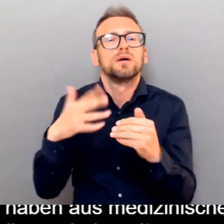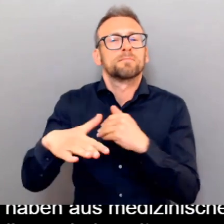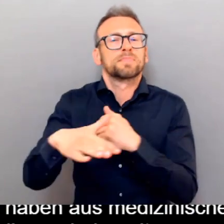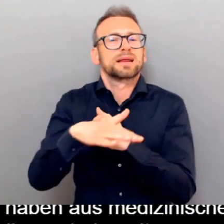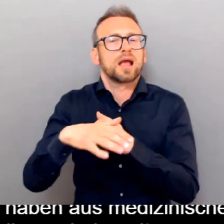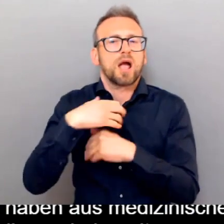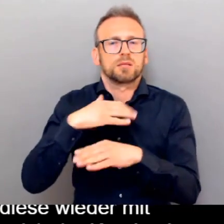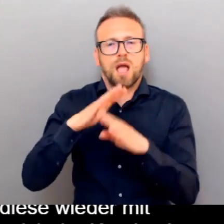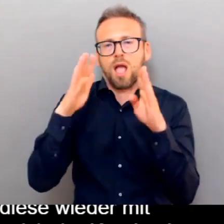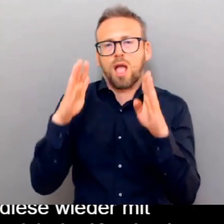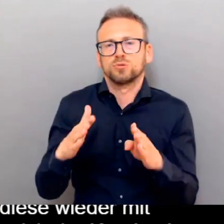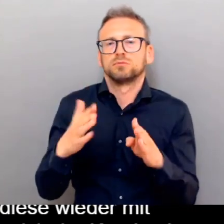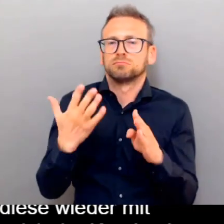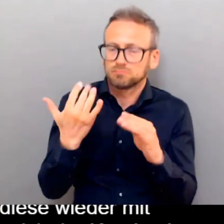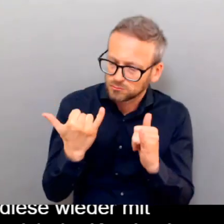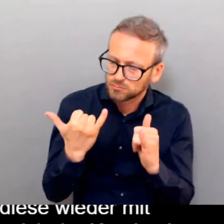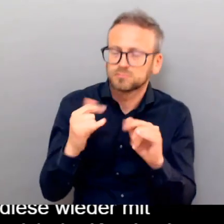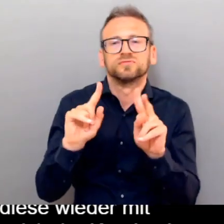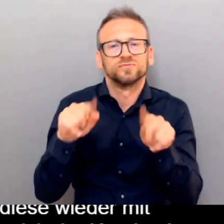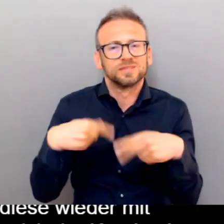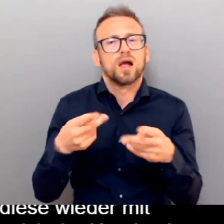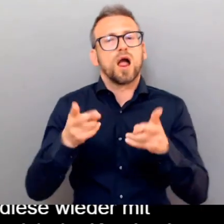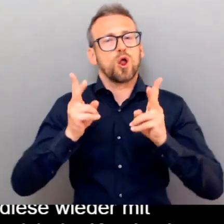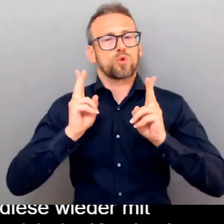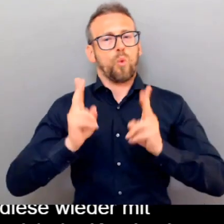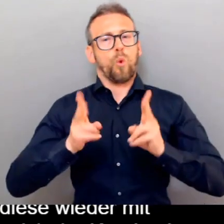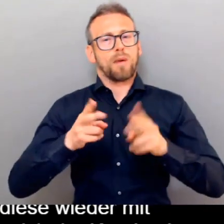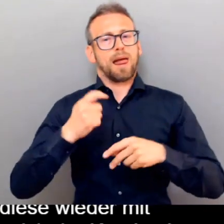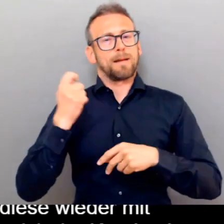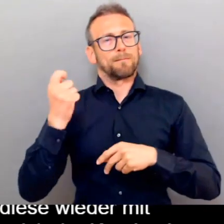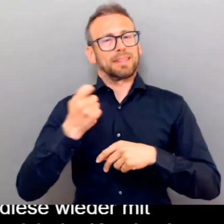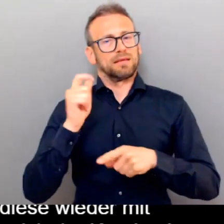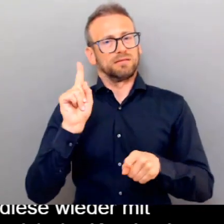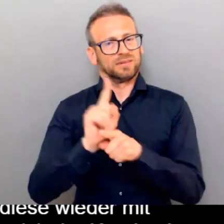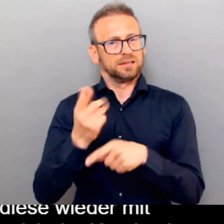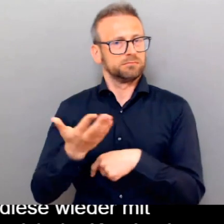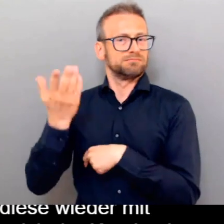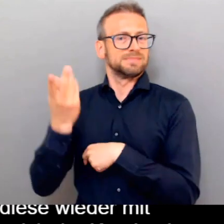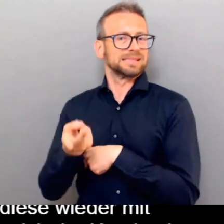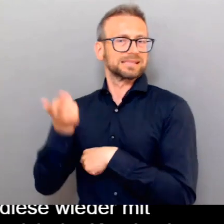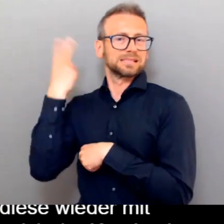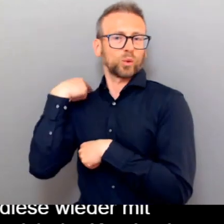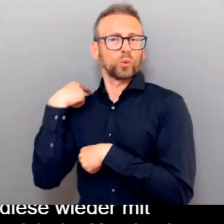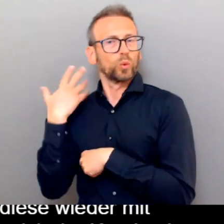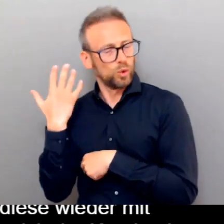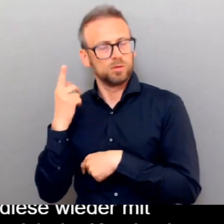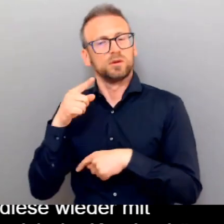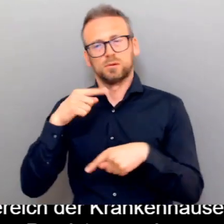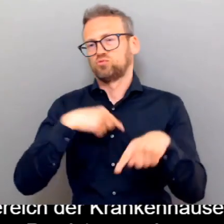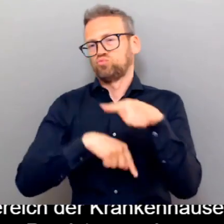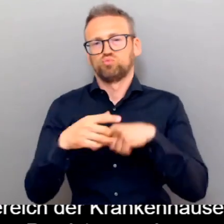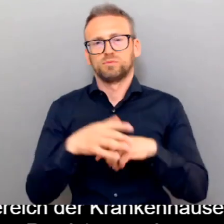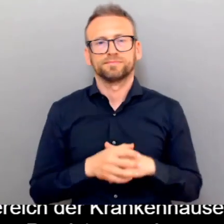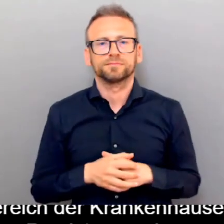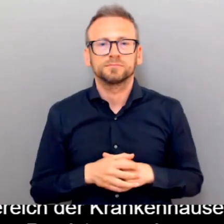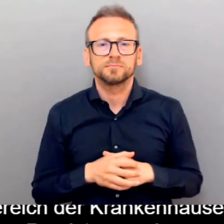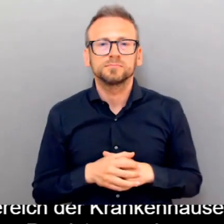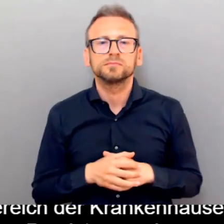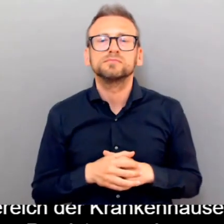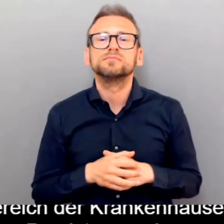gerade im Krankenhaus sind. Und so ist es hier so, dass im Moment wir von den Covid